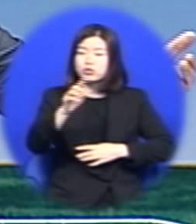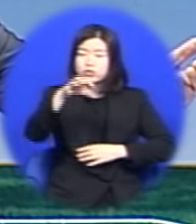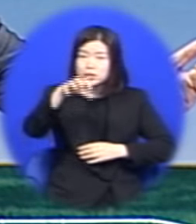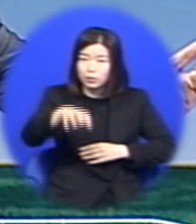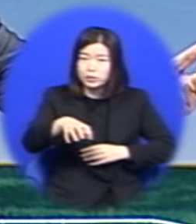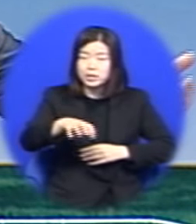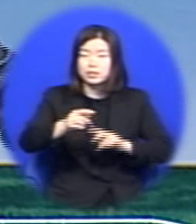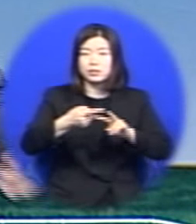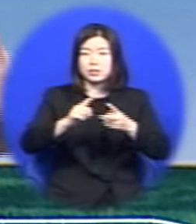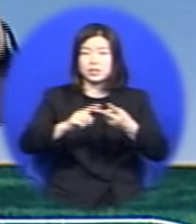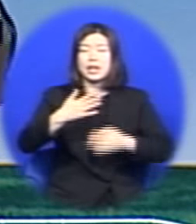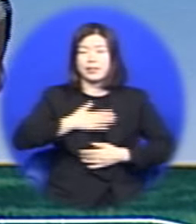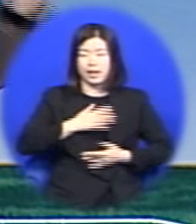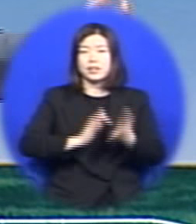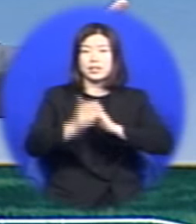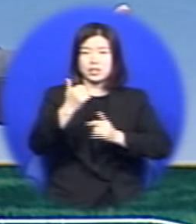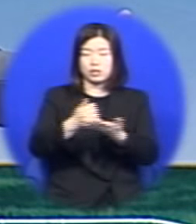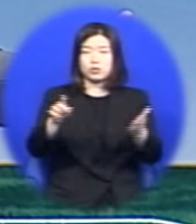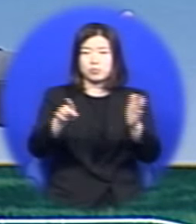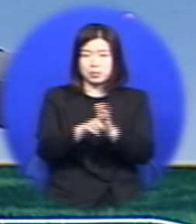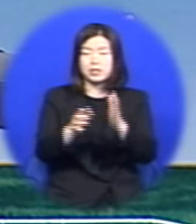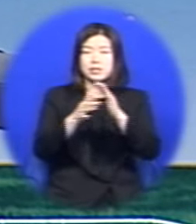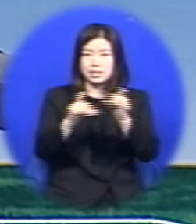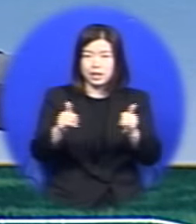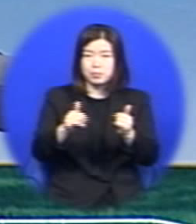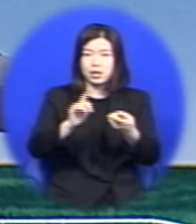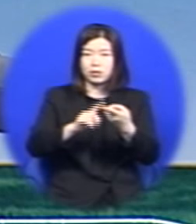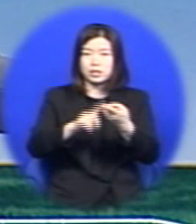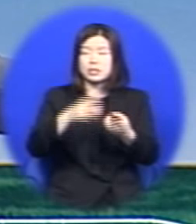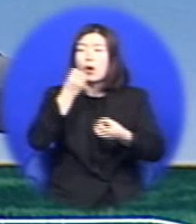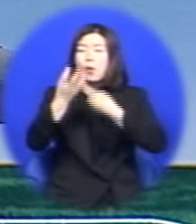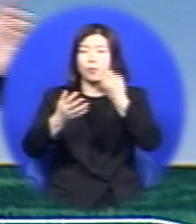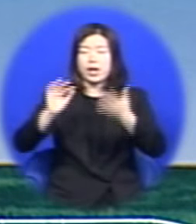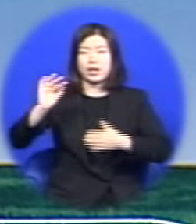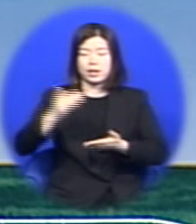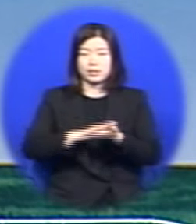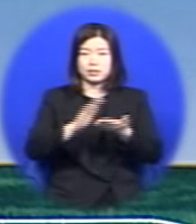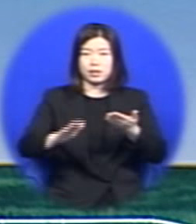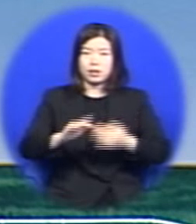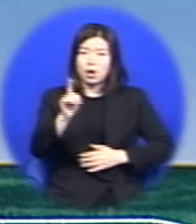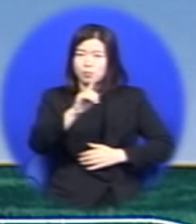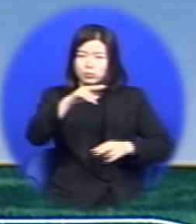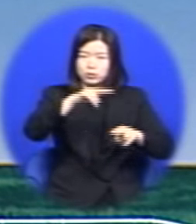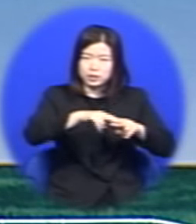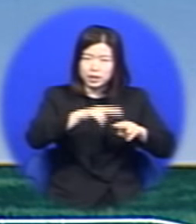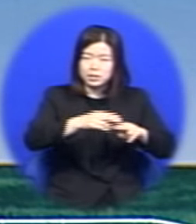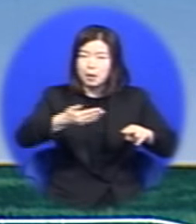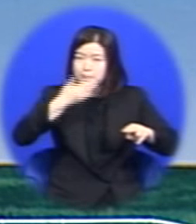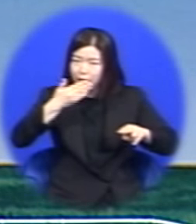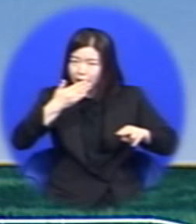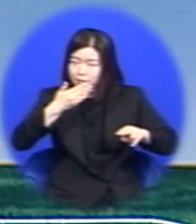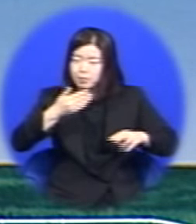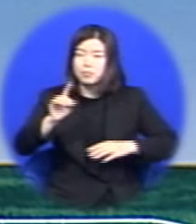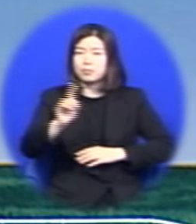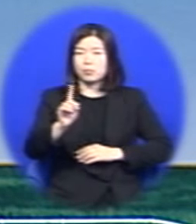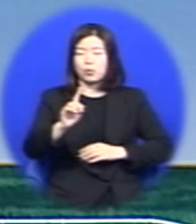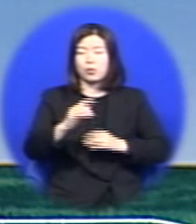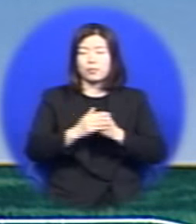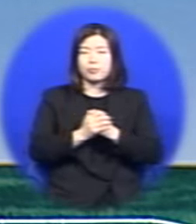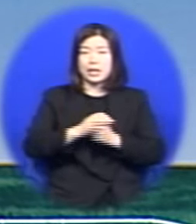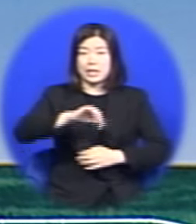믿는 사람입니다 하는 것부터 먼저 고백을 해야 합니다. 어떤 자리에서 식사를 하든지 여러분은